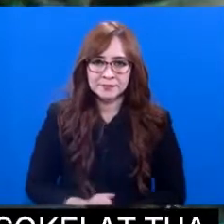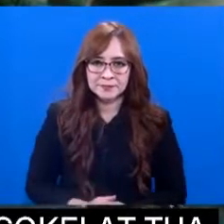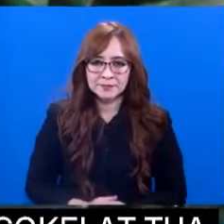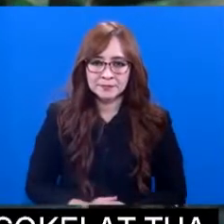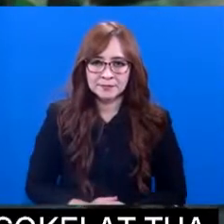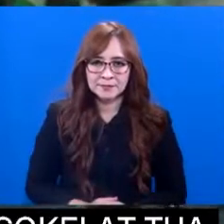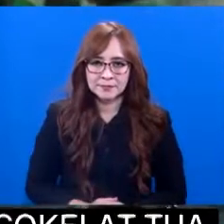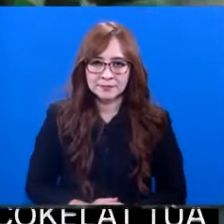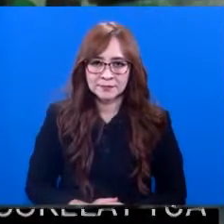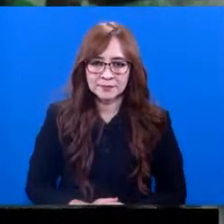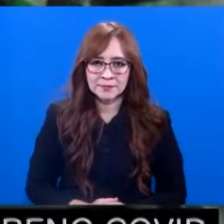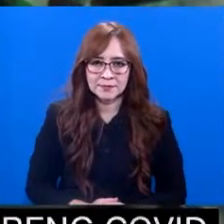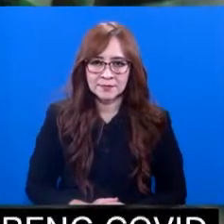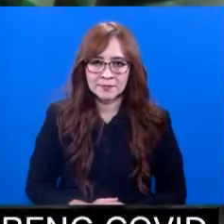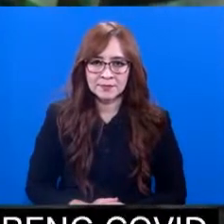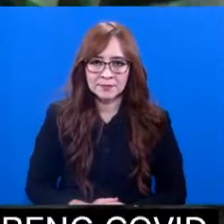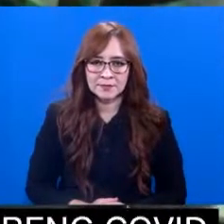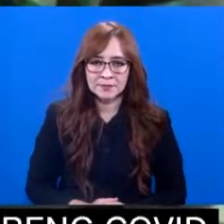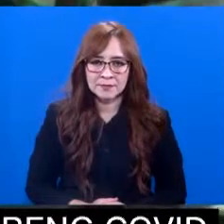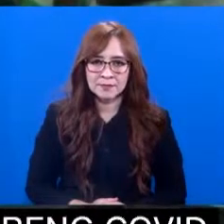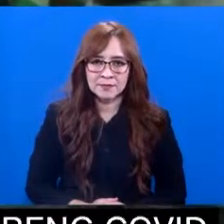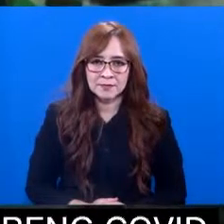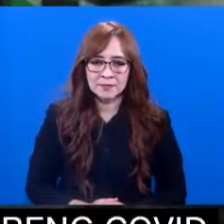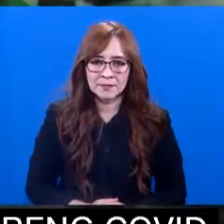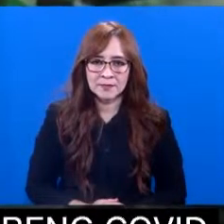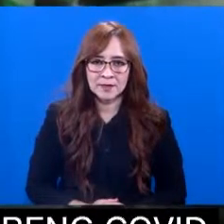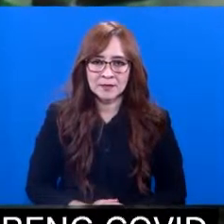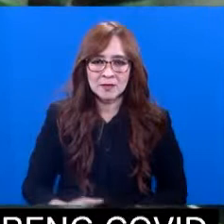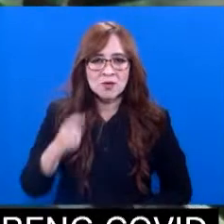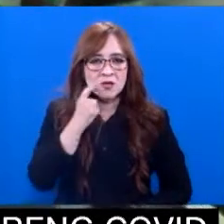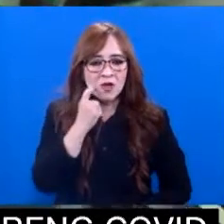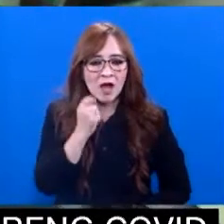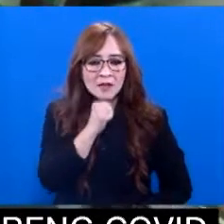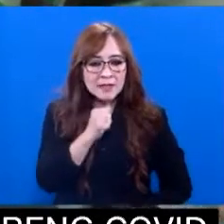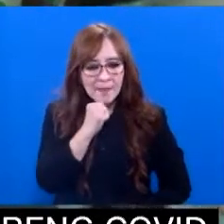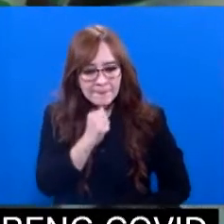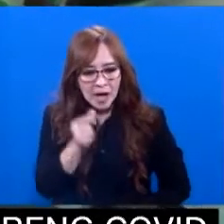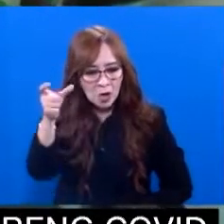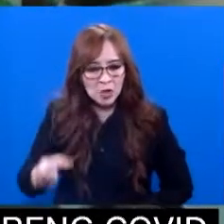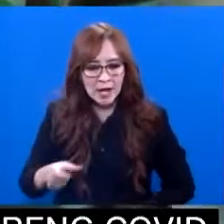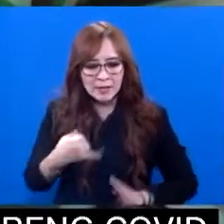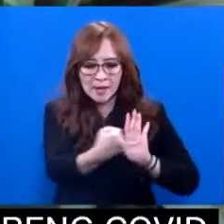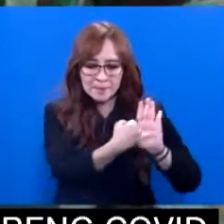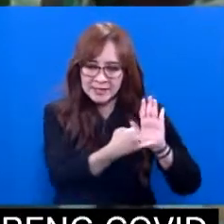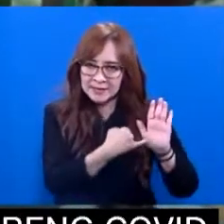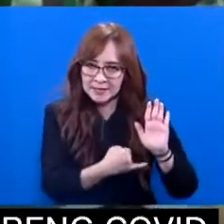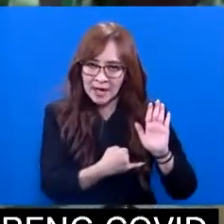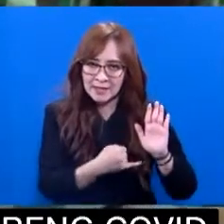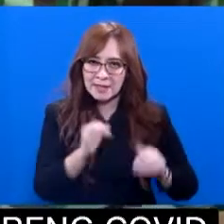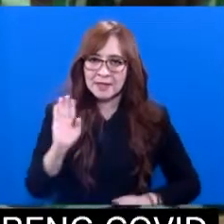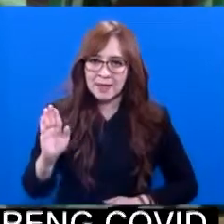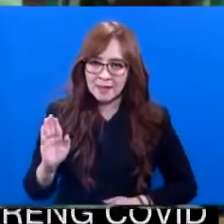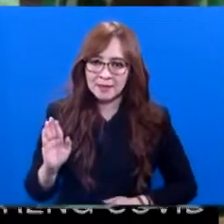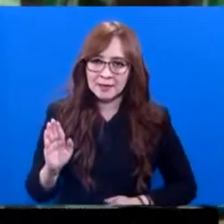kami juga. Tapi kalau dalam hal siapa arsiteknya dan seterusnya itu kan ditangani langsung